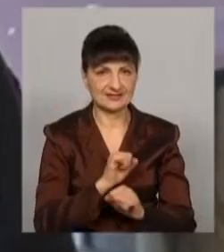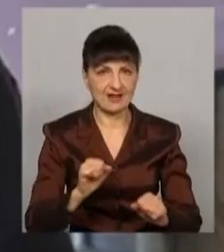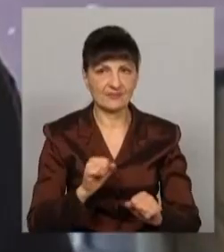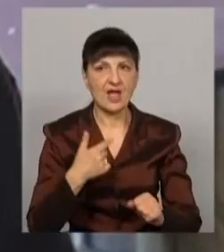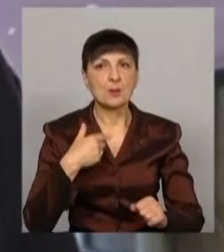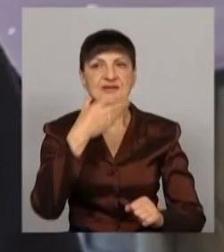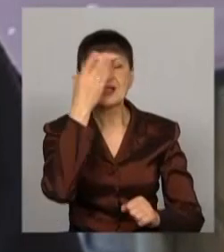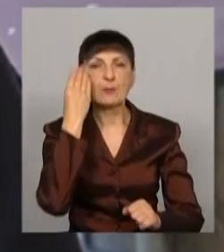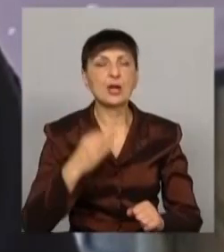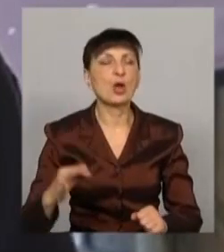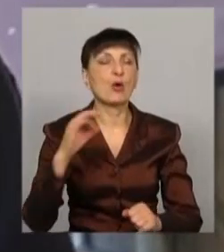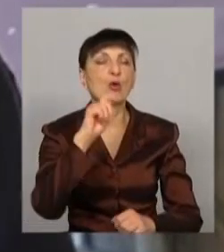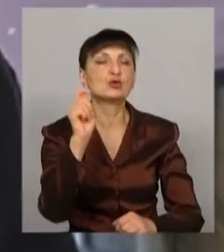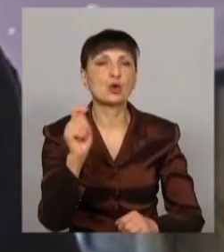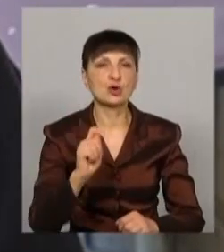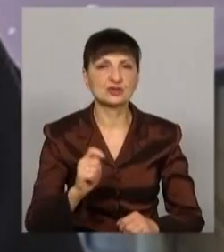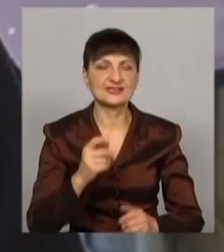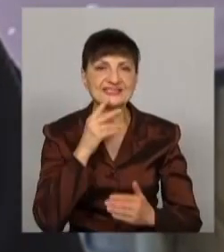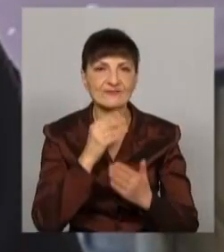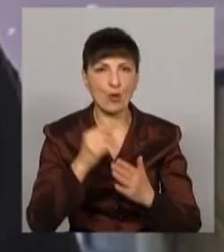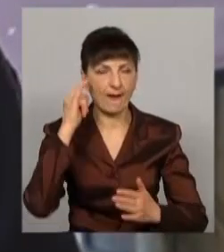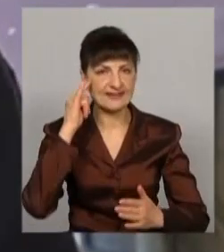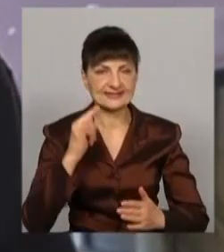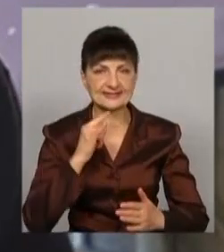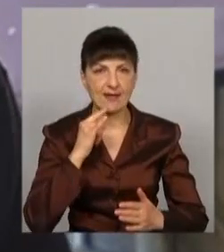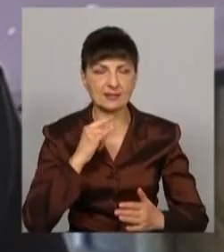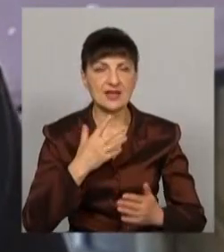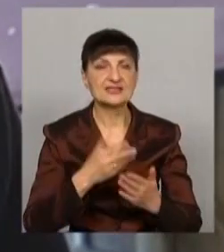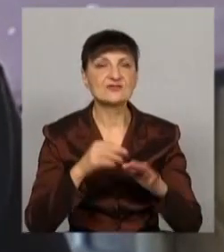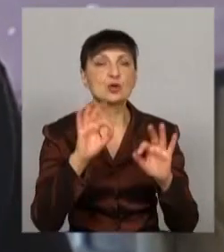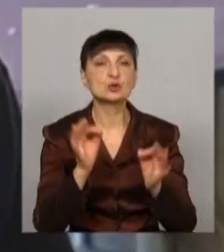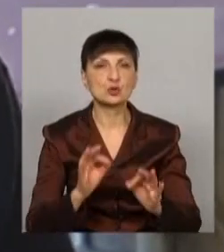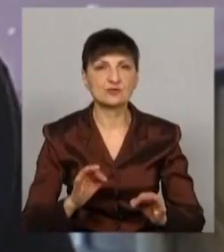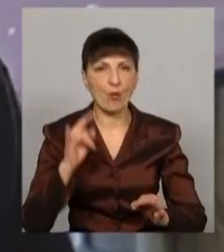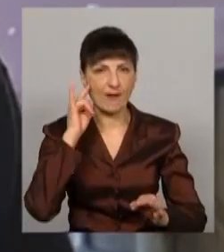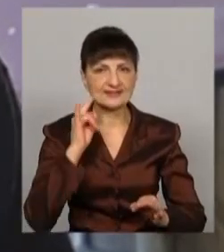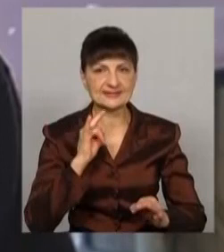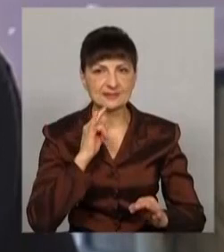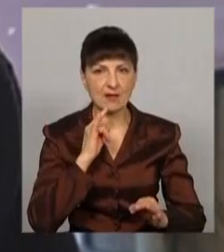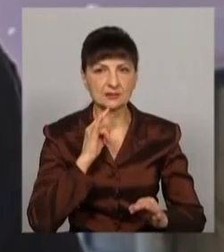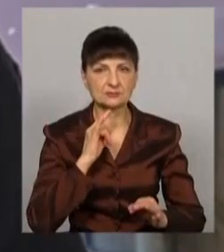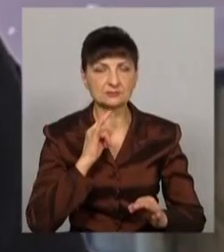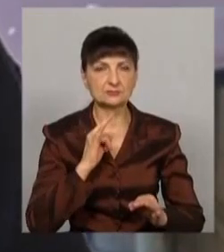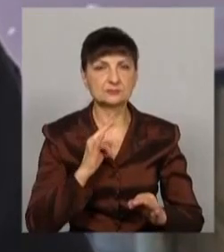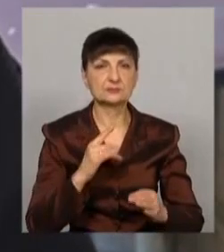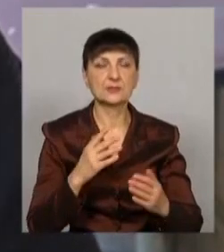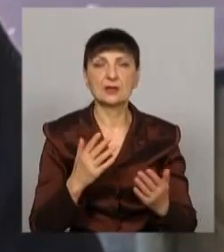художников казахстанских. Казахстанские искусства, в том числе вот изобретательное искусство,